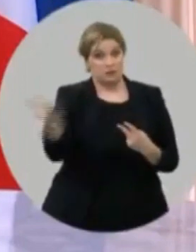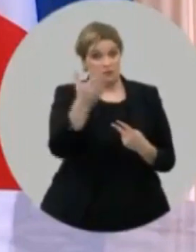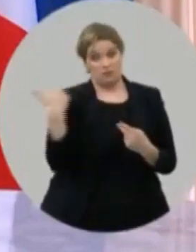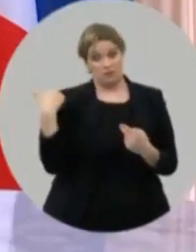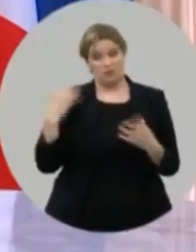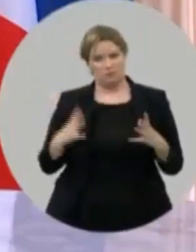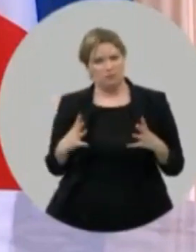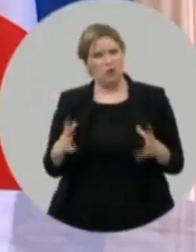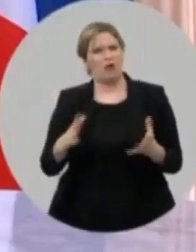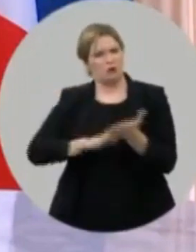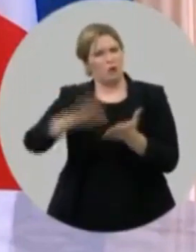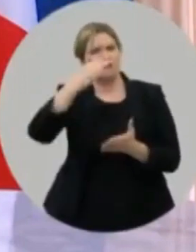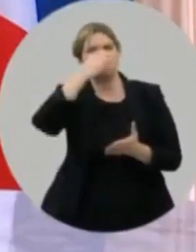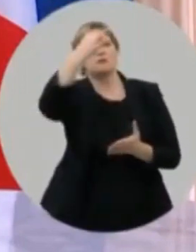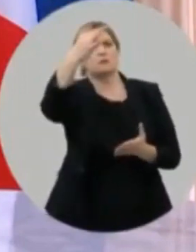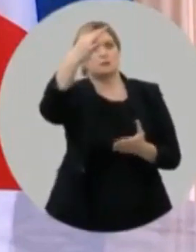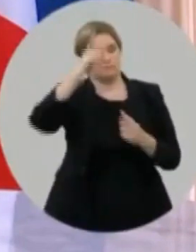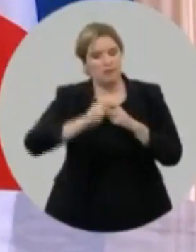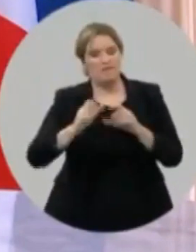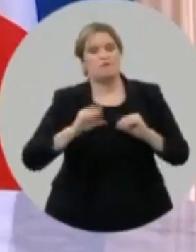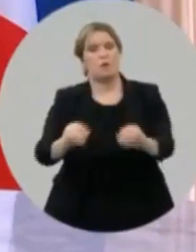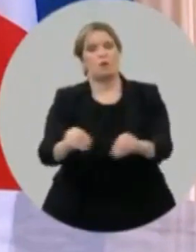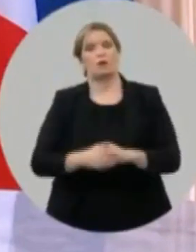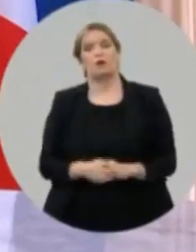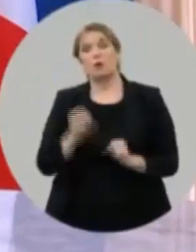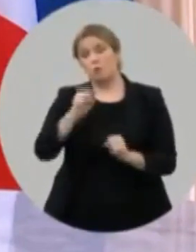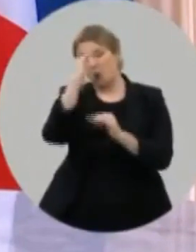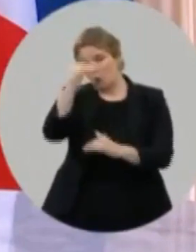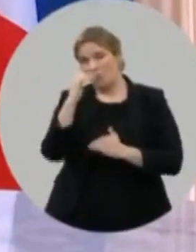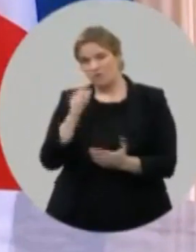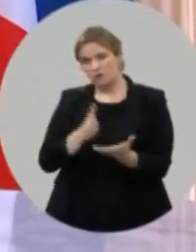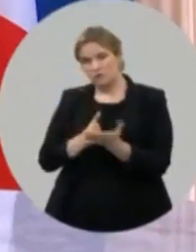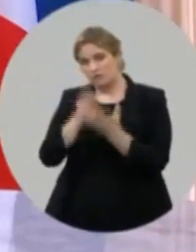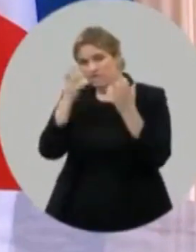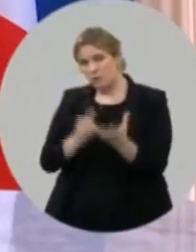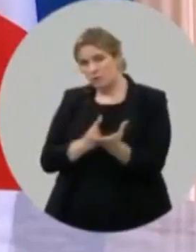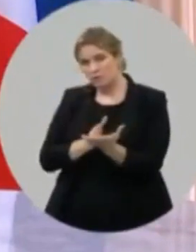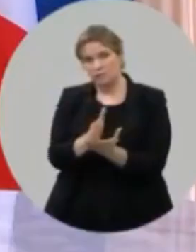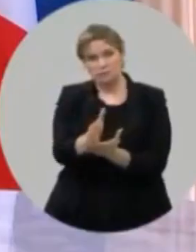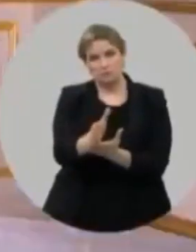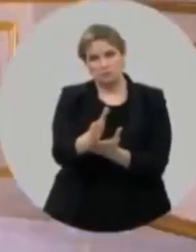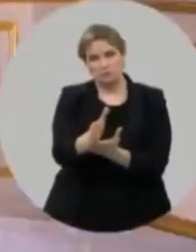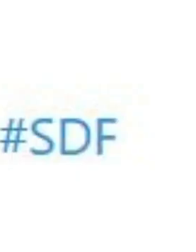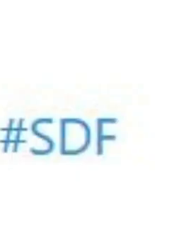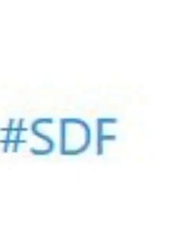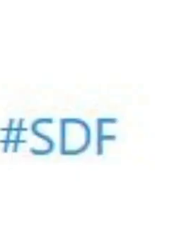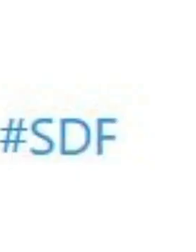Comptez sur ma détermination entière en la matière.